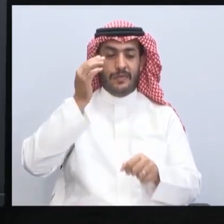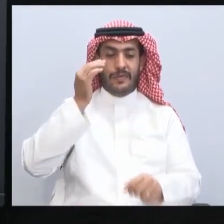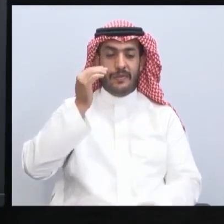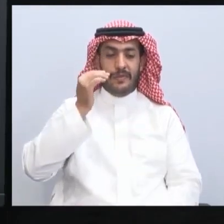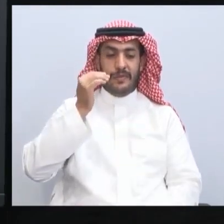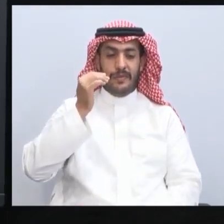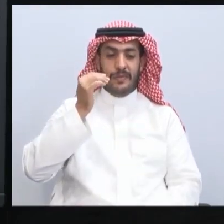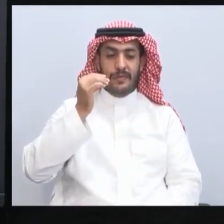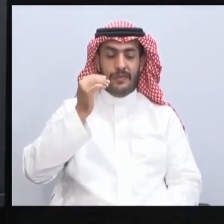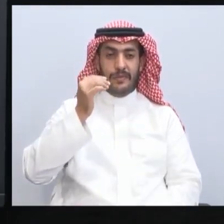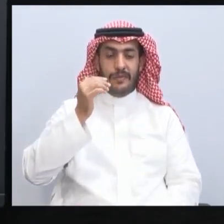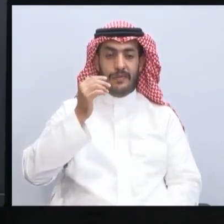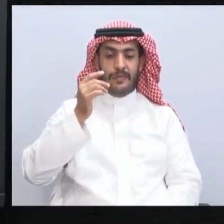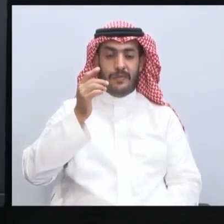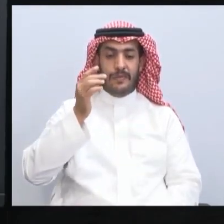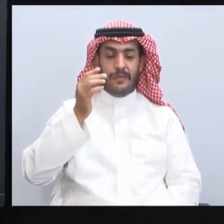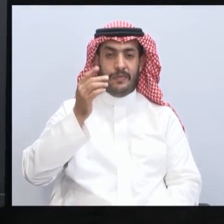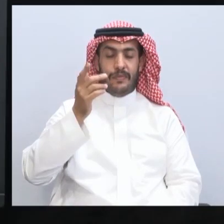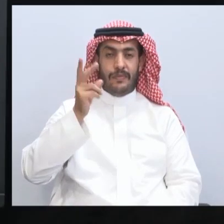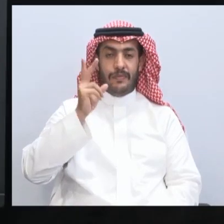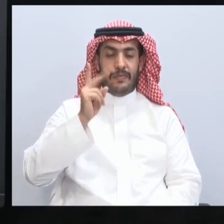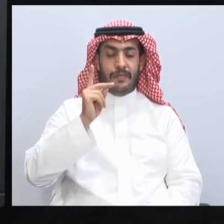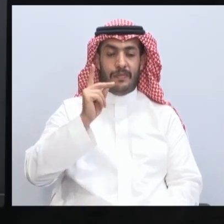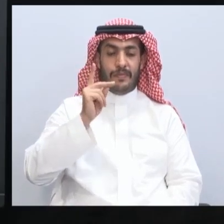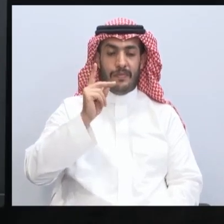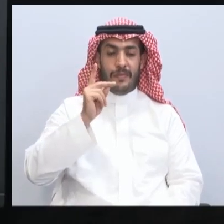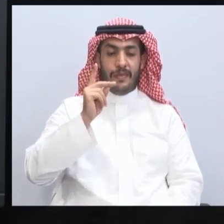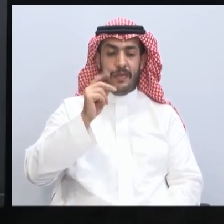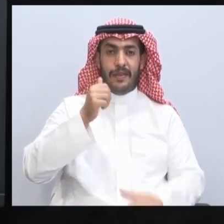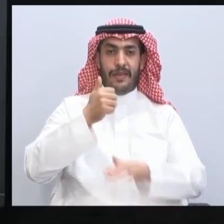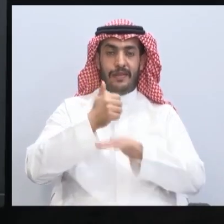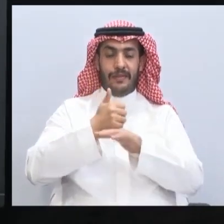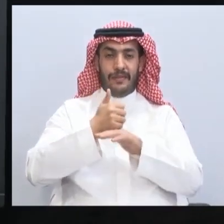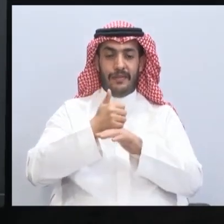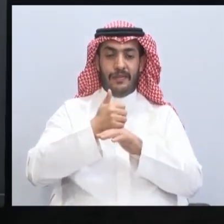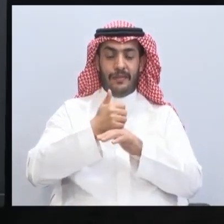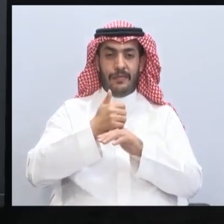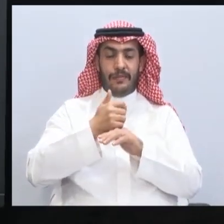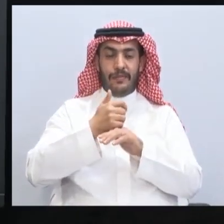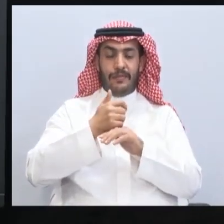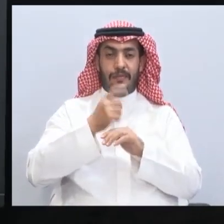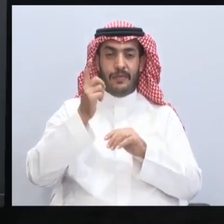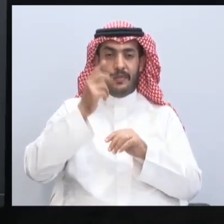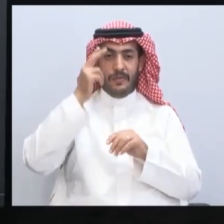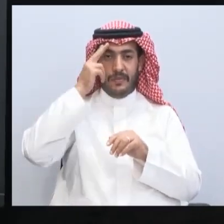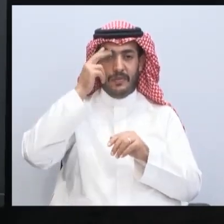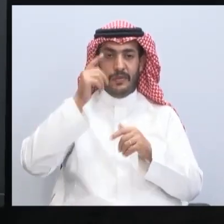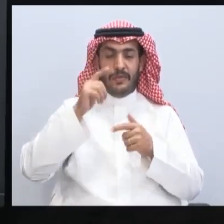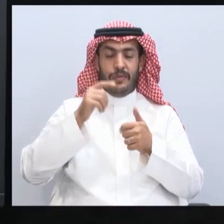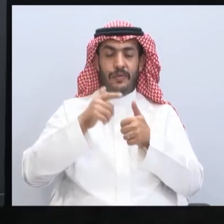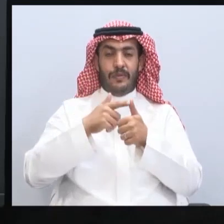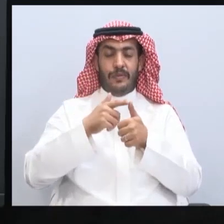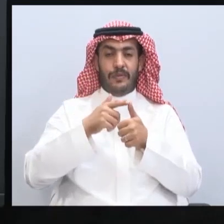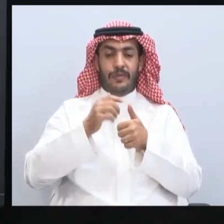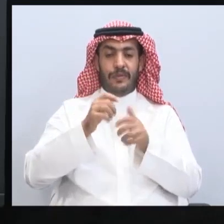السعوديه كما احسنتم باساس وما قامت عليه في الدوره السعوديه الاولى